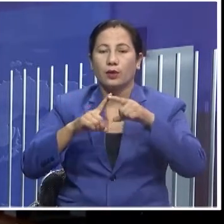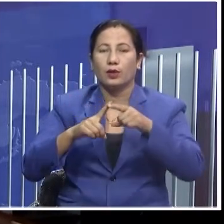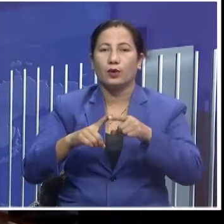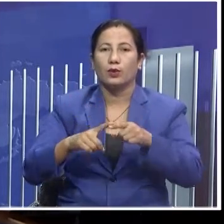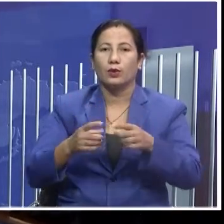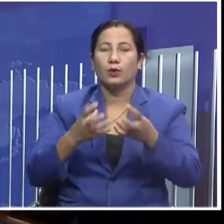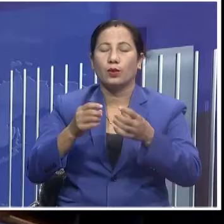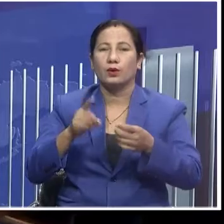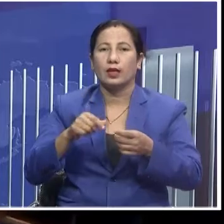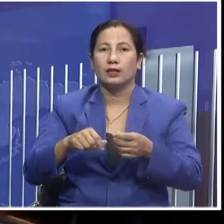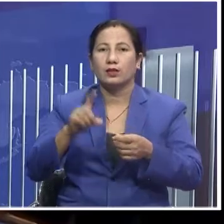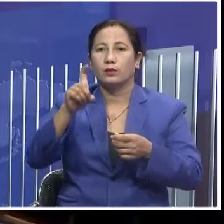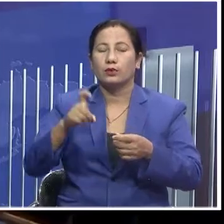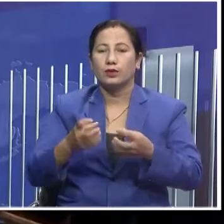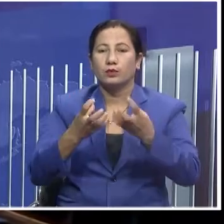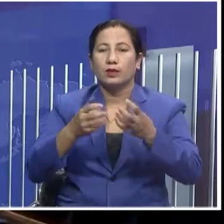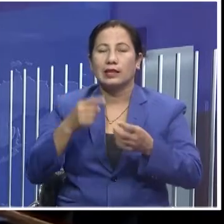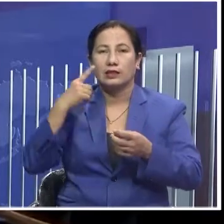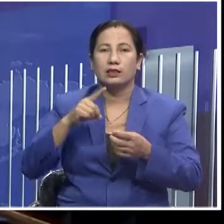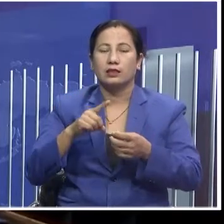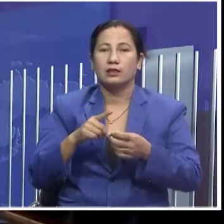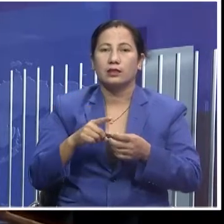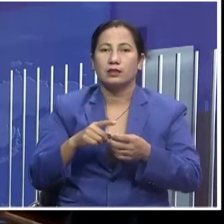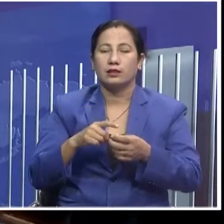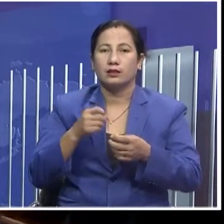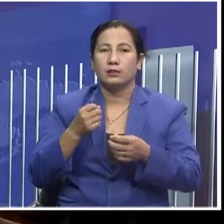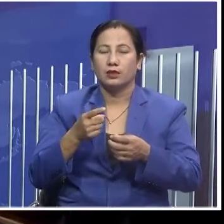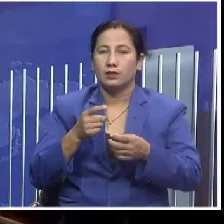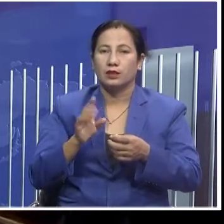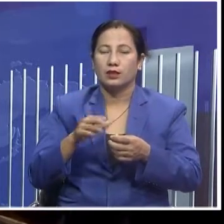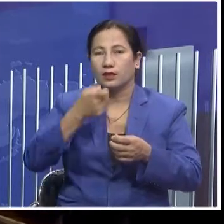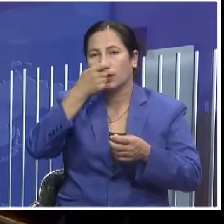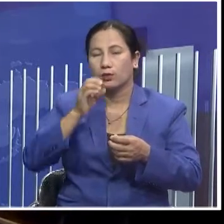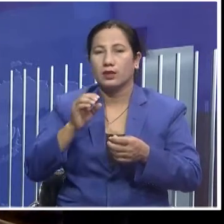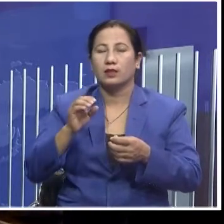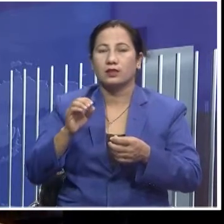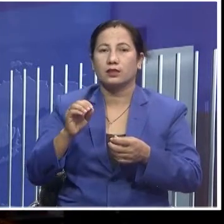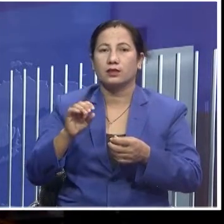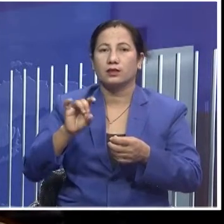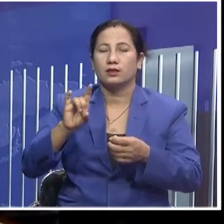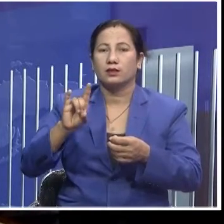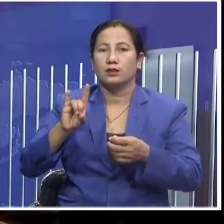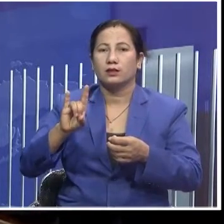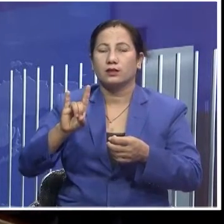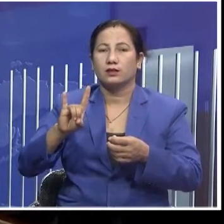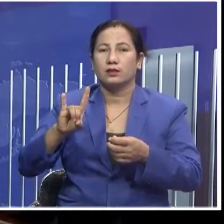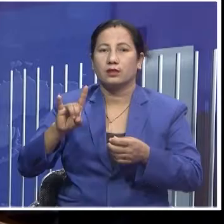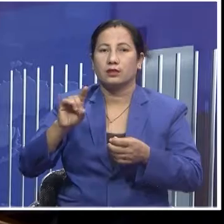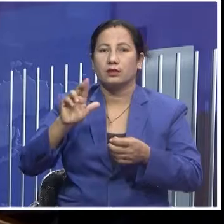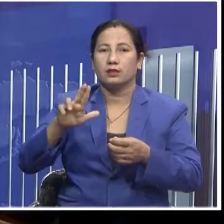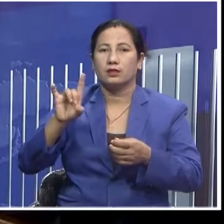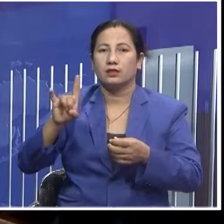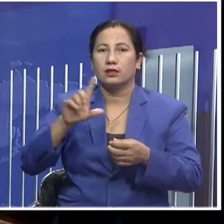आजको दिन चाहिँ बुढी पोल्ने दिन र वल्केको दिन चाहिँ त्यहाँ हाल्ने झिझरकाँडी भन्ने हाम्रो चाहिँ गाउँमा झिझरकाँडी भन्ने चाहिँ उल्लिएर त्यहाँ राख्ने र